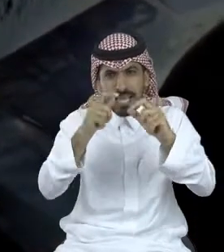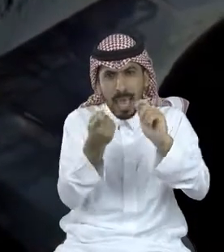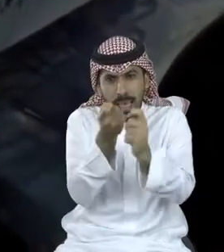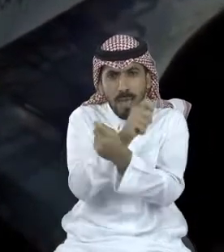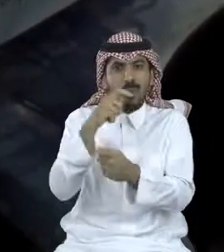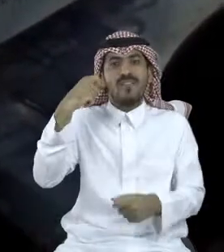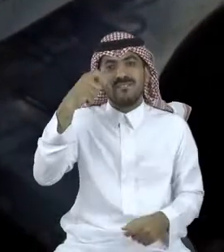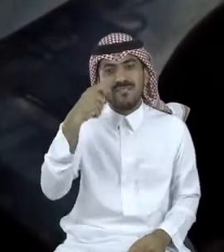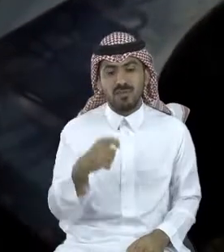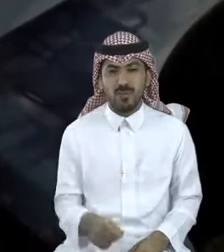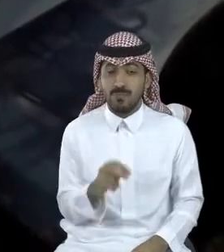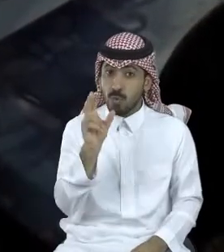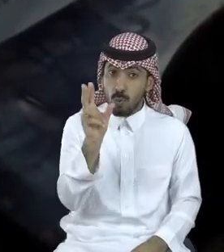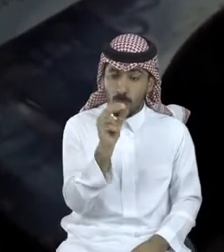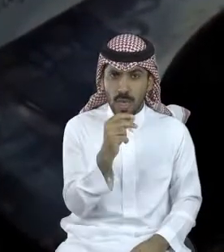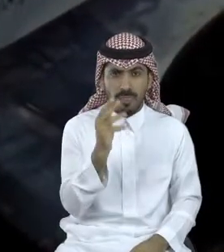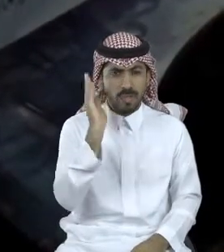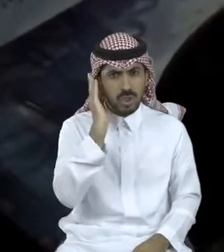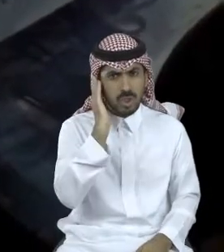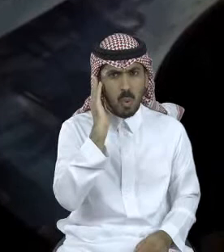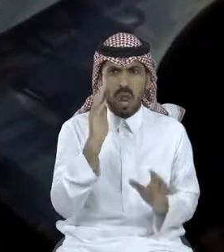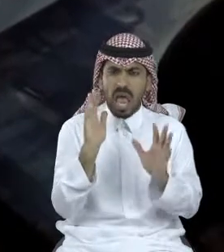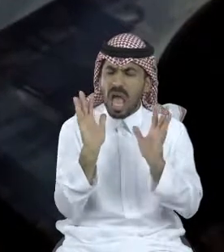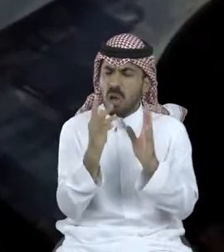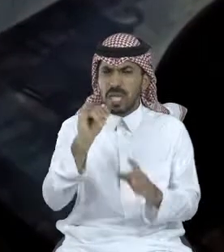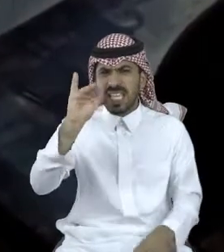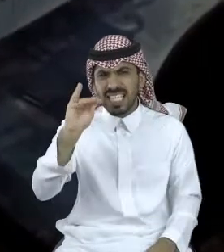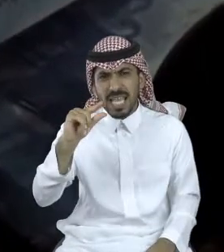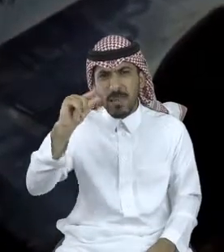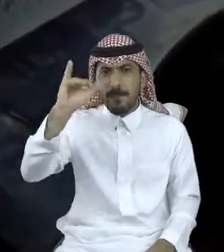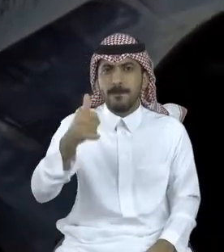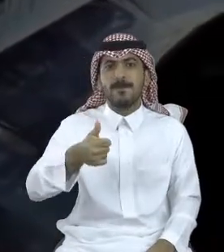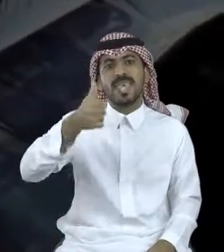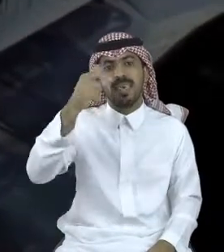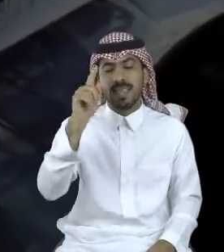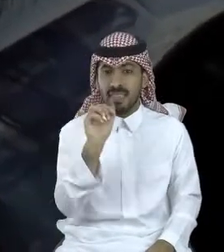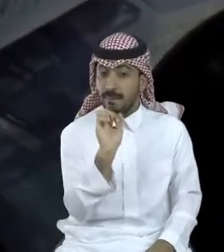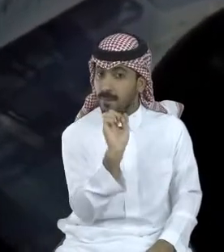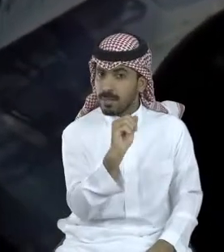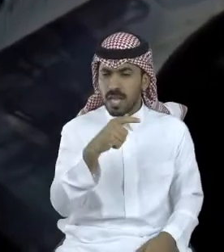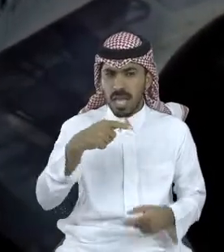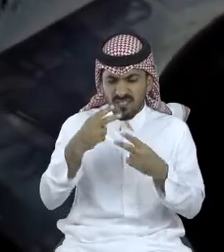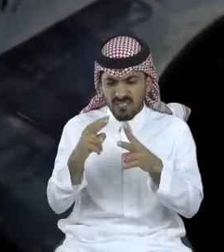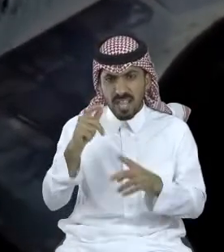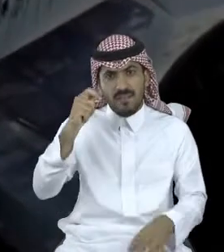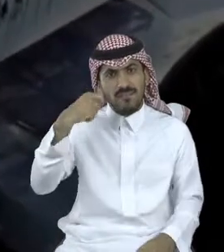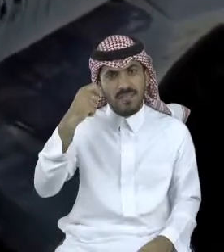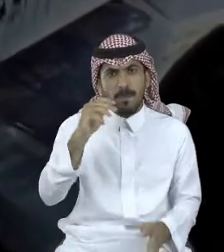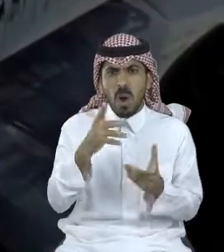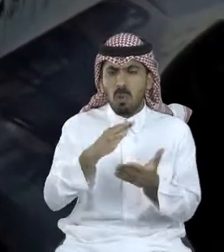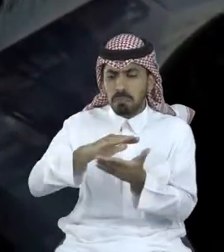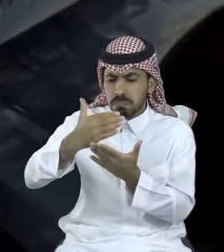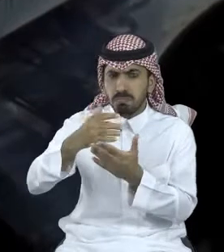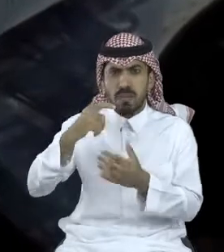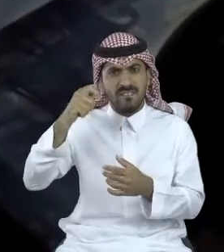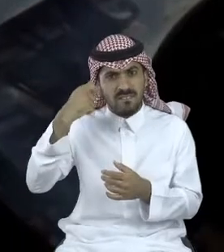بطلة. وبرضو عندنا مثلا find my phone لقي جوالك، برضو عندكم حق الميديا بلاير تصير تشغل افلام، فانت لو مشغل من جوالك او من التابلت